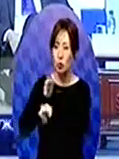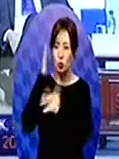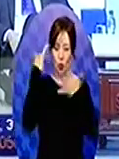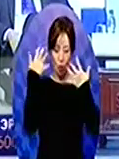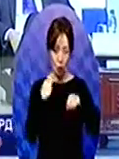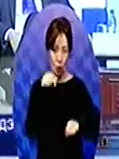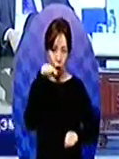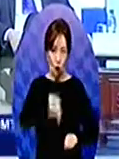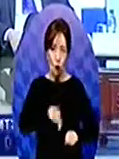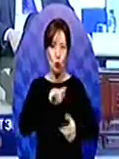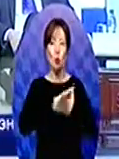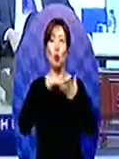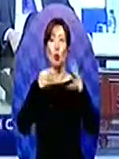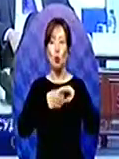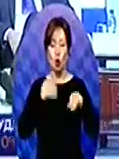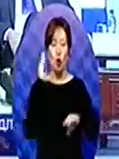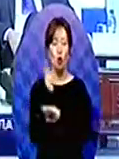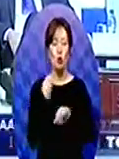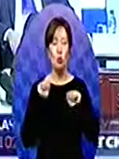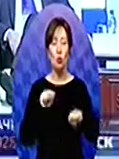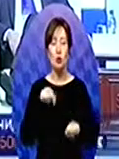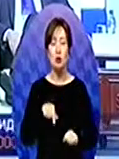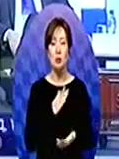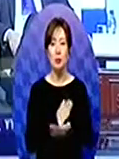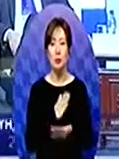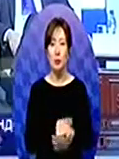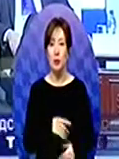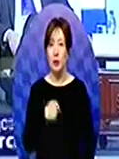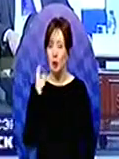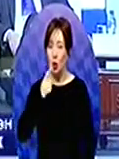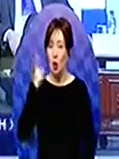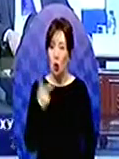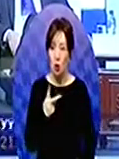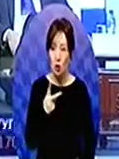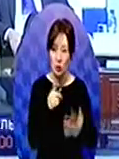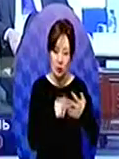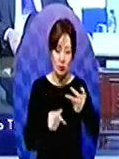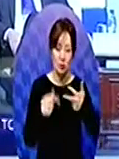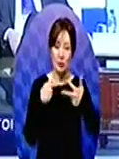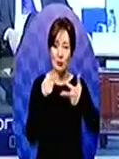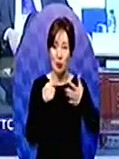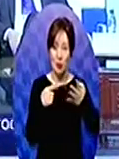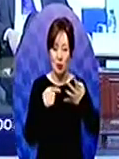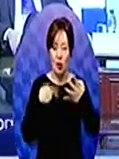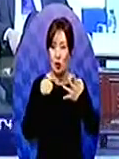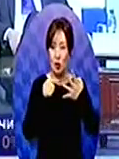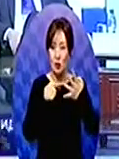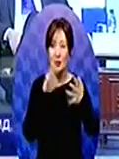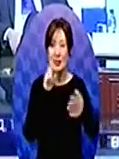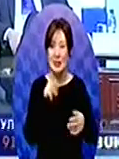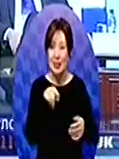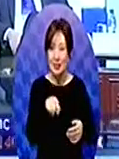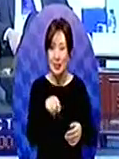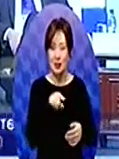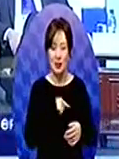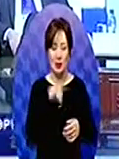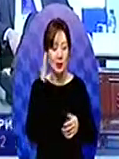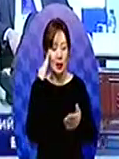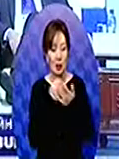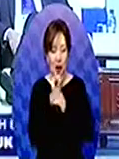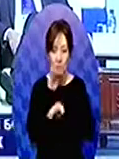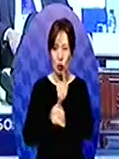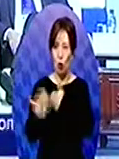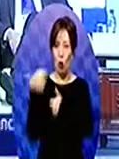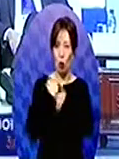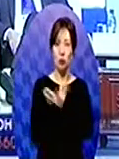явдал өнөөдөр тохиож байна. Хоёр дахь шатны зөвлөлдөх уулзалтад оролцогч та бүхэн 2 өдрийн хугацаанд